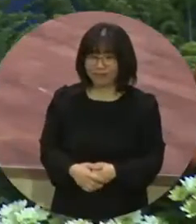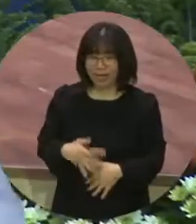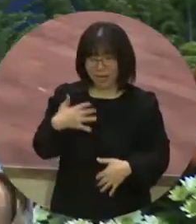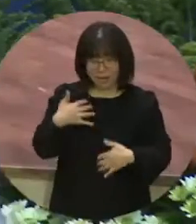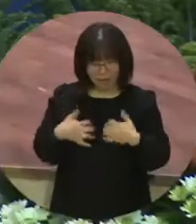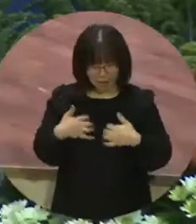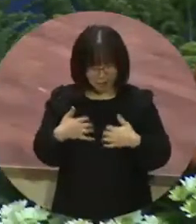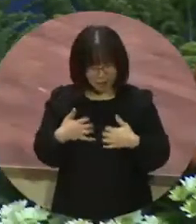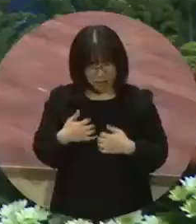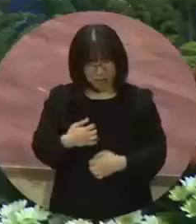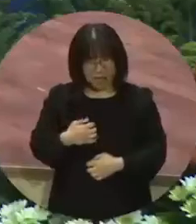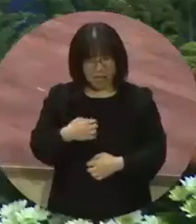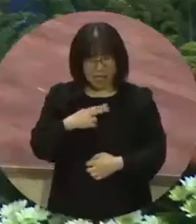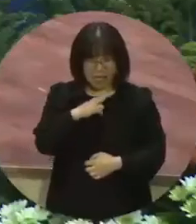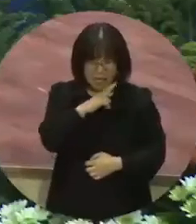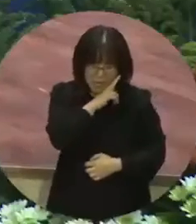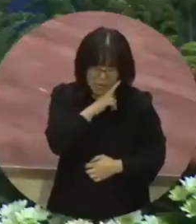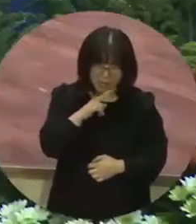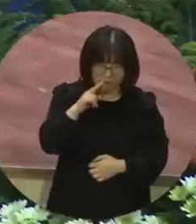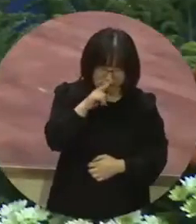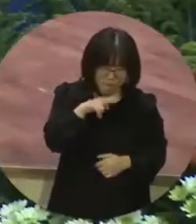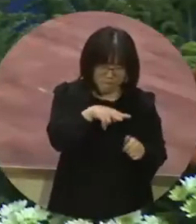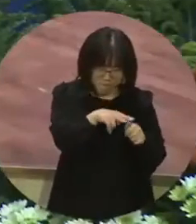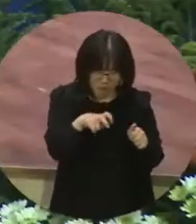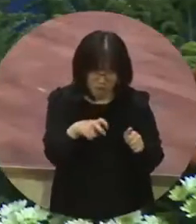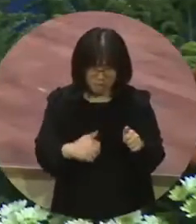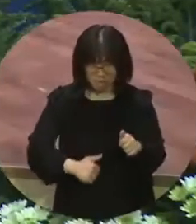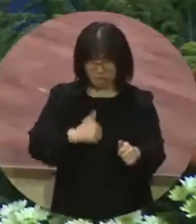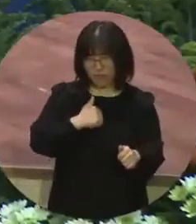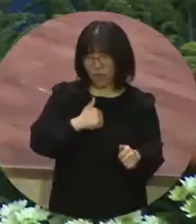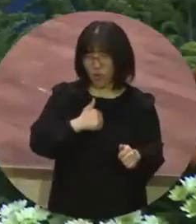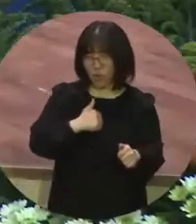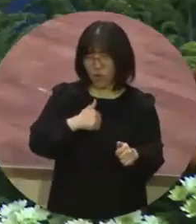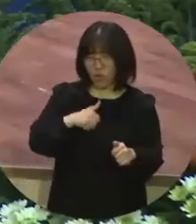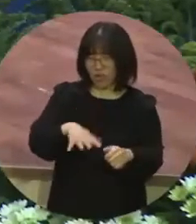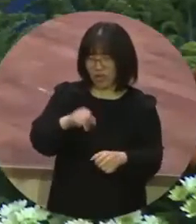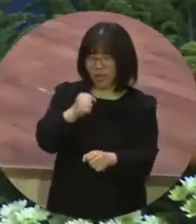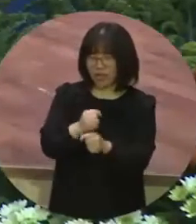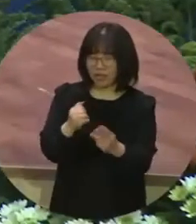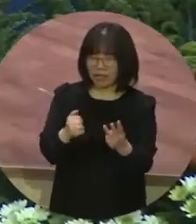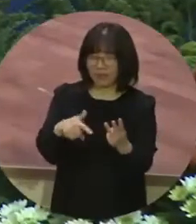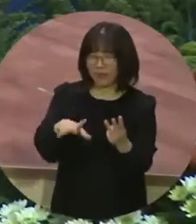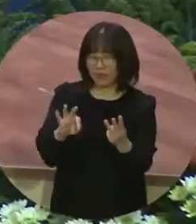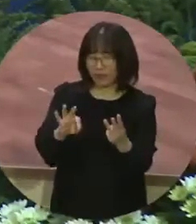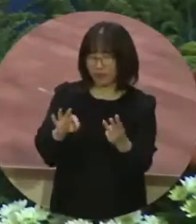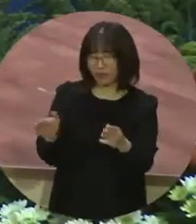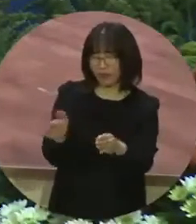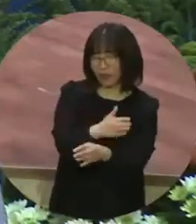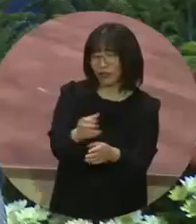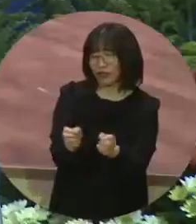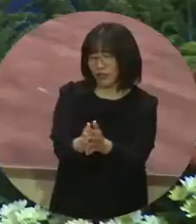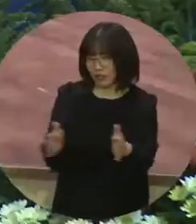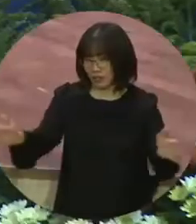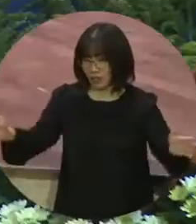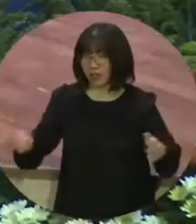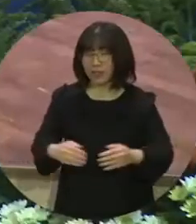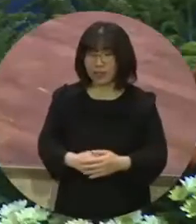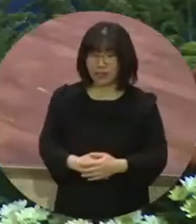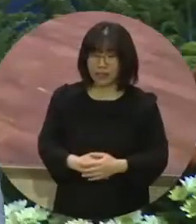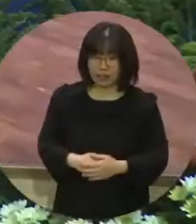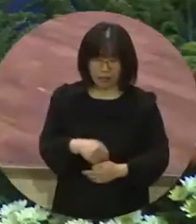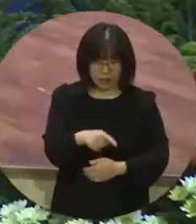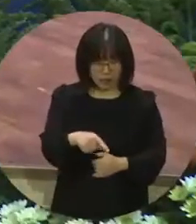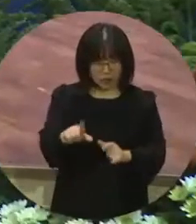기쁨이 아니라 시기와 질투와 미움과 분노가 막 끊이지 않는 세상으로 바뀌어버려요. 이 상황을